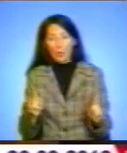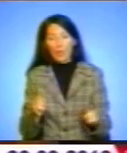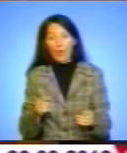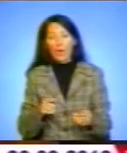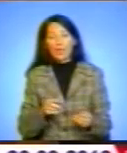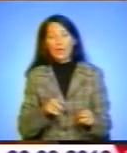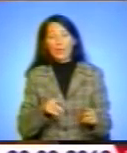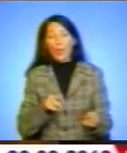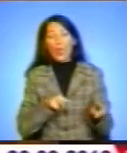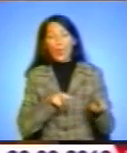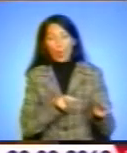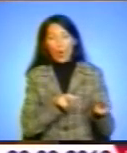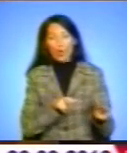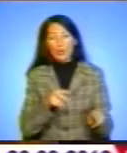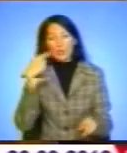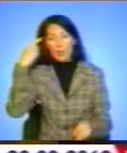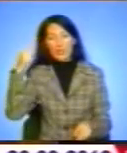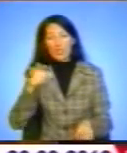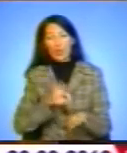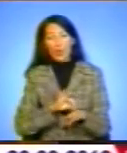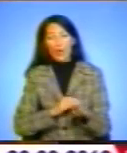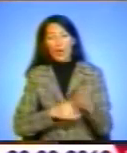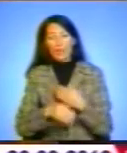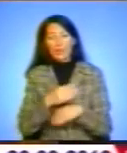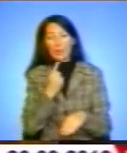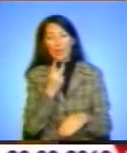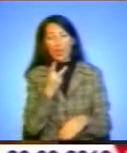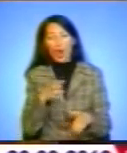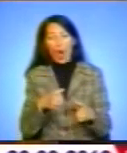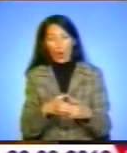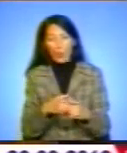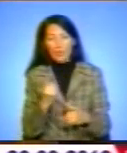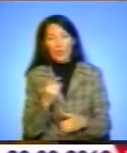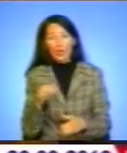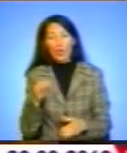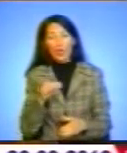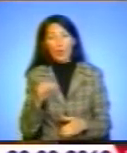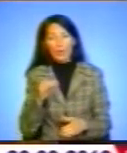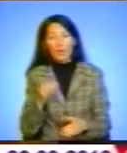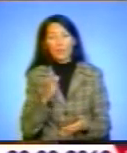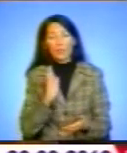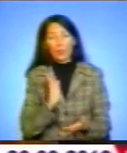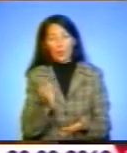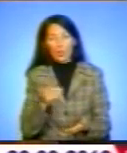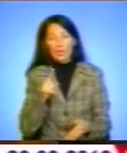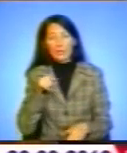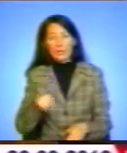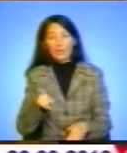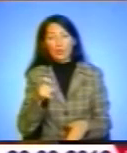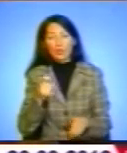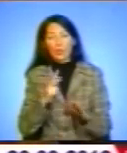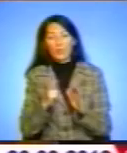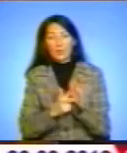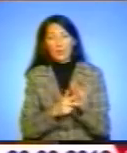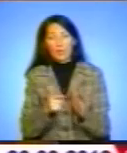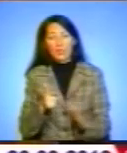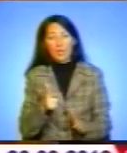за психічно хворими інвалідами 1-ї і 2-ї групи. І з 1 жовтня вона становитиме 1118